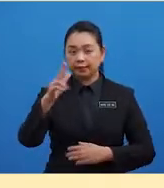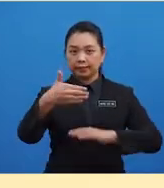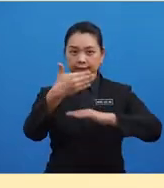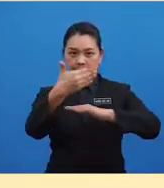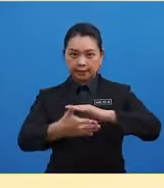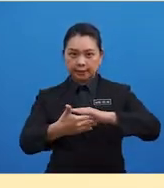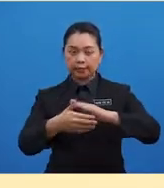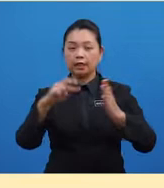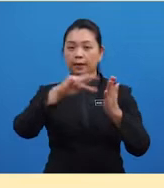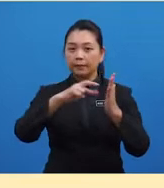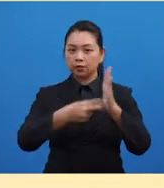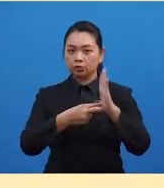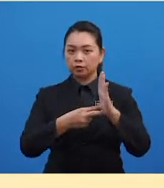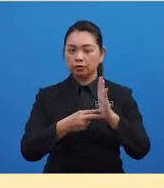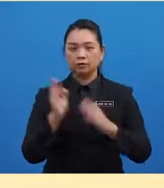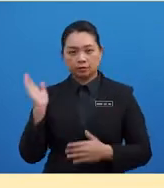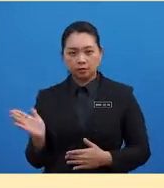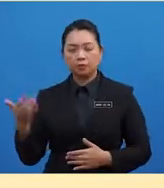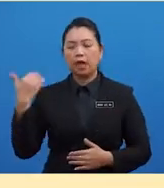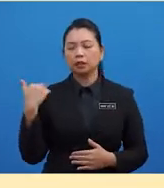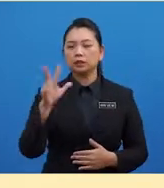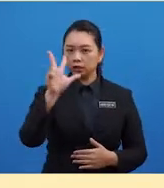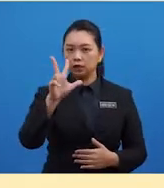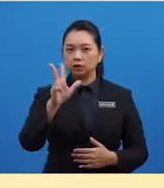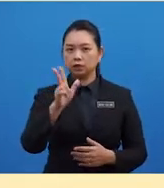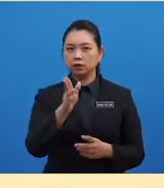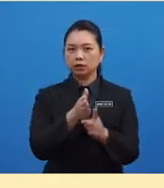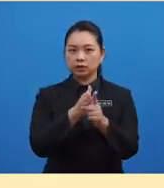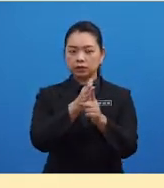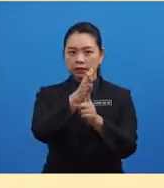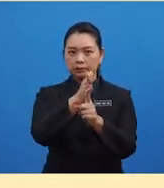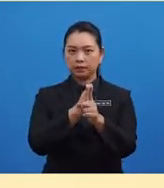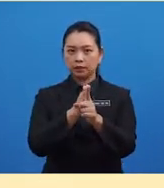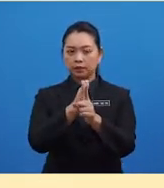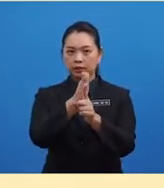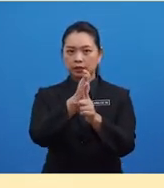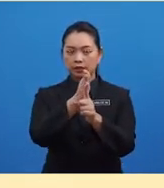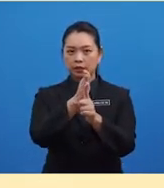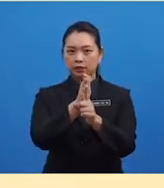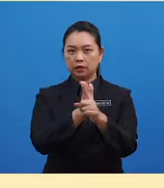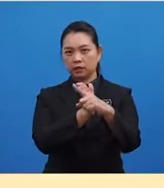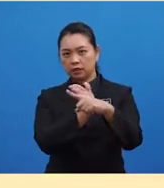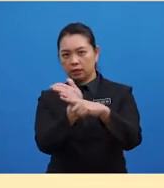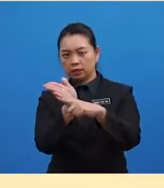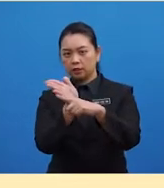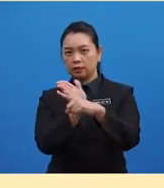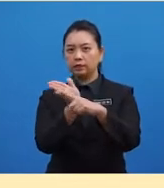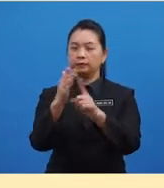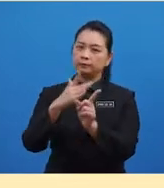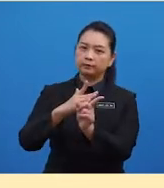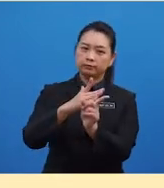sisi. Ini bermaksud ia juga mempunyai tiga simetri seperti ditunjukkan dalam paparan di sebelah